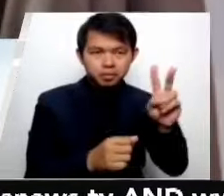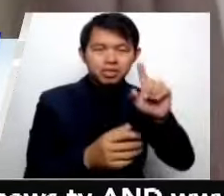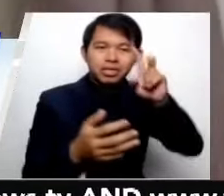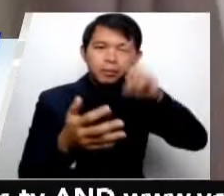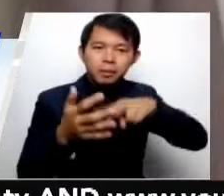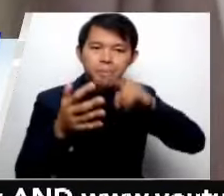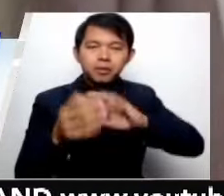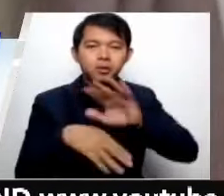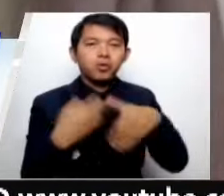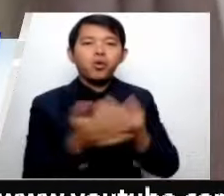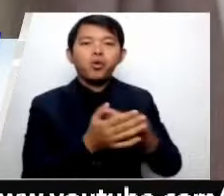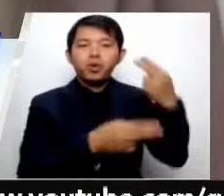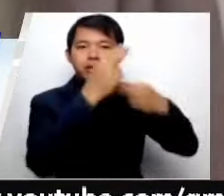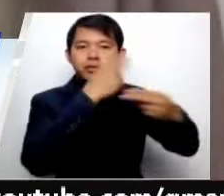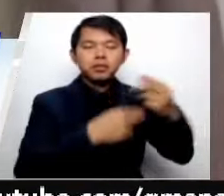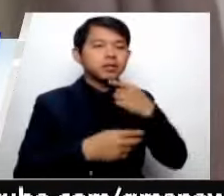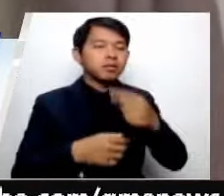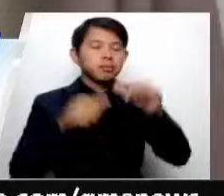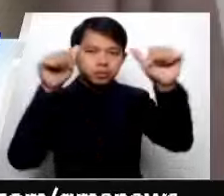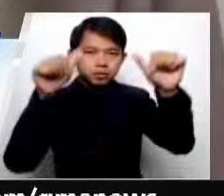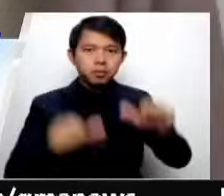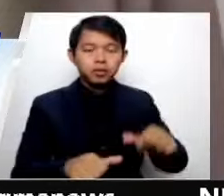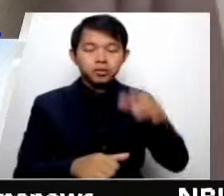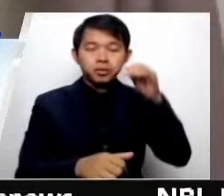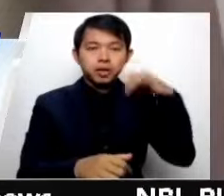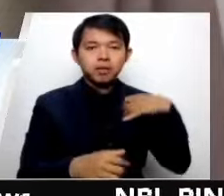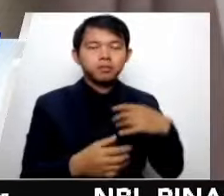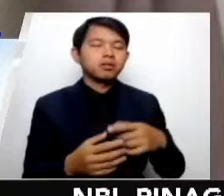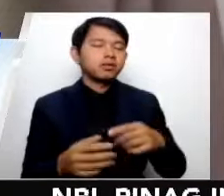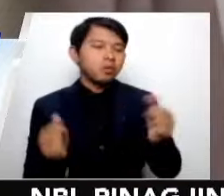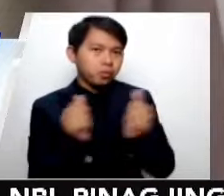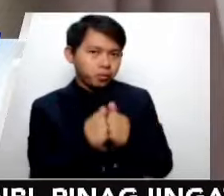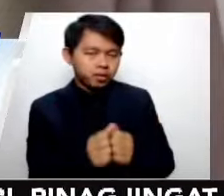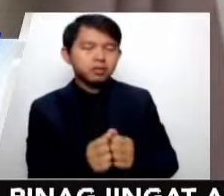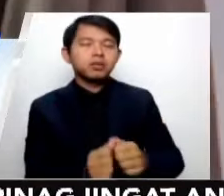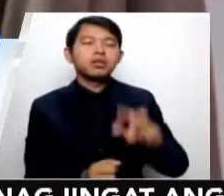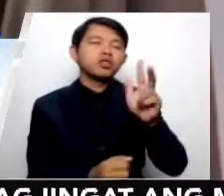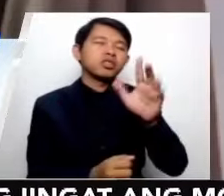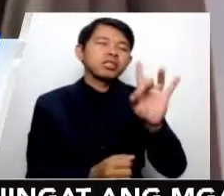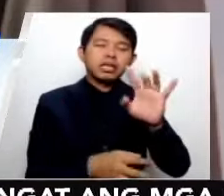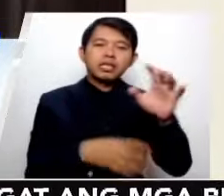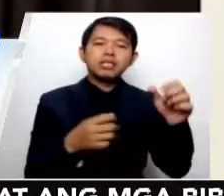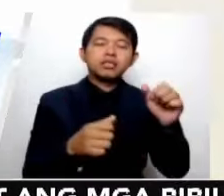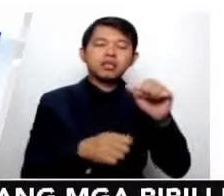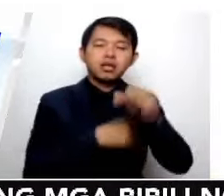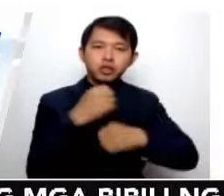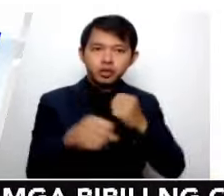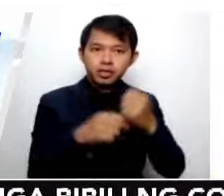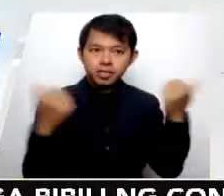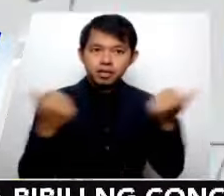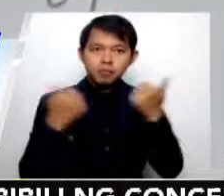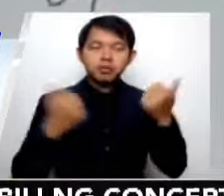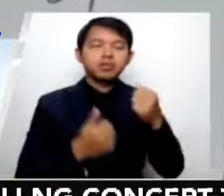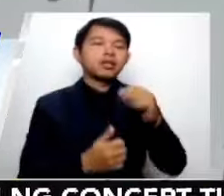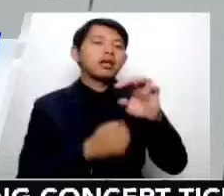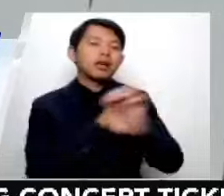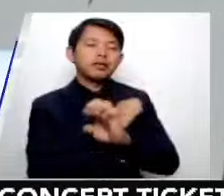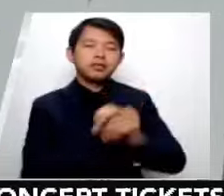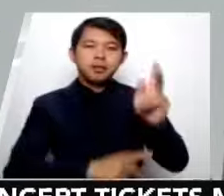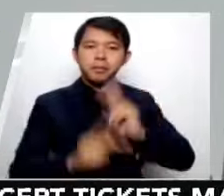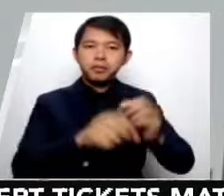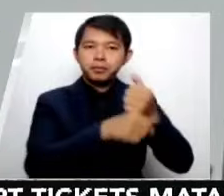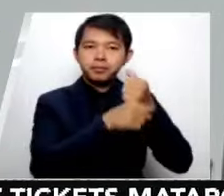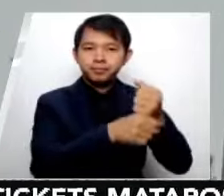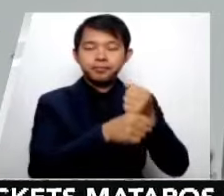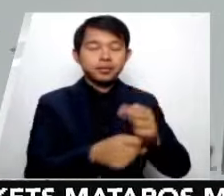inilabas kahapon kasabay ng ika-38 anibersaryo ng EDSA People Power. Binasa ng Pangulo sa vlog ang ilang